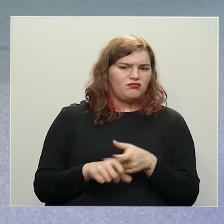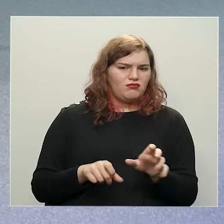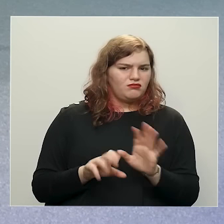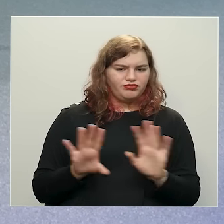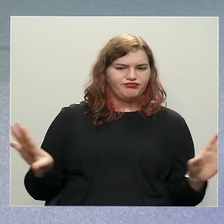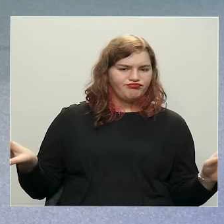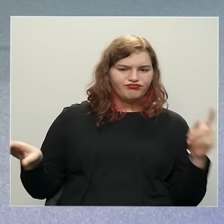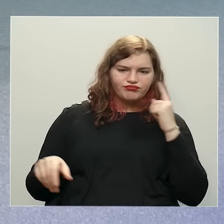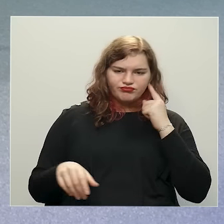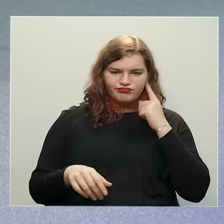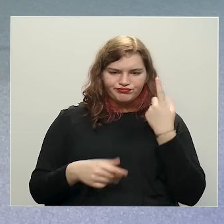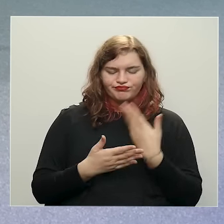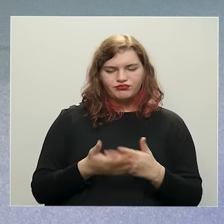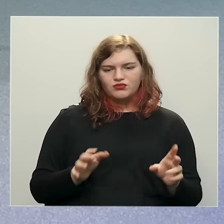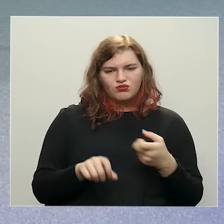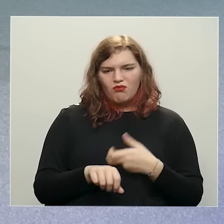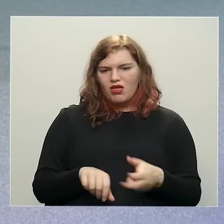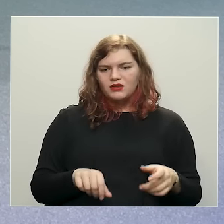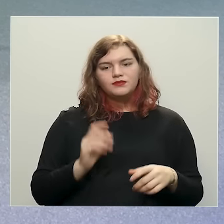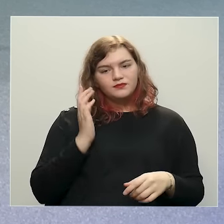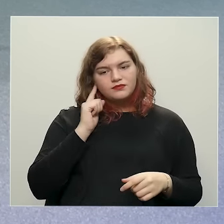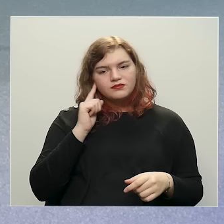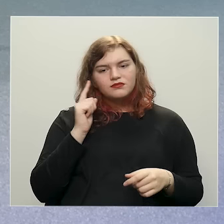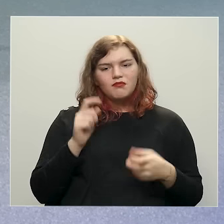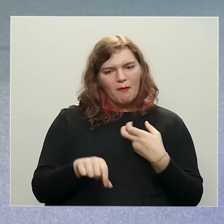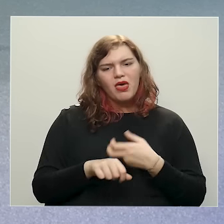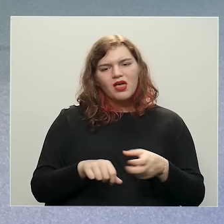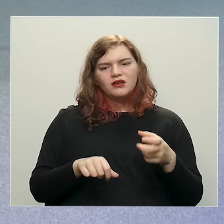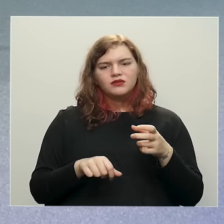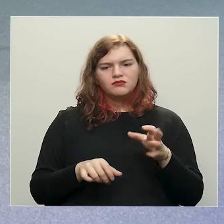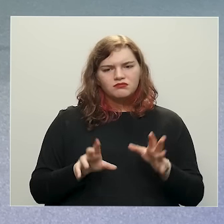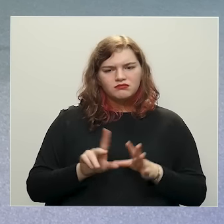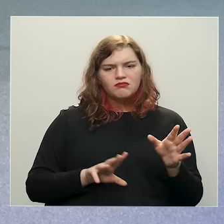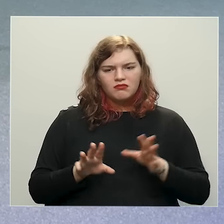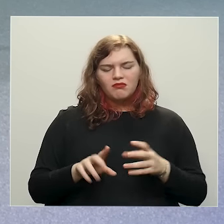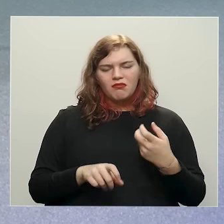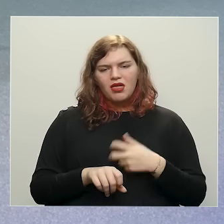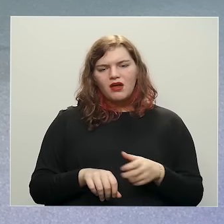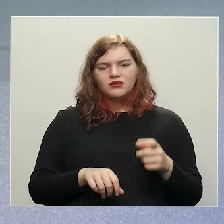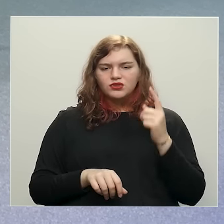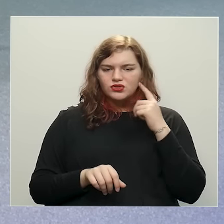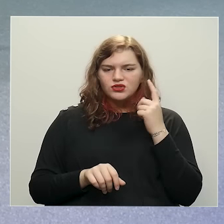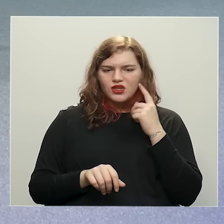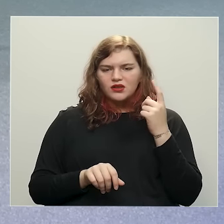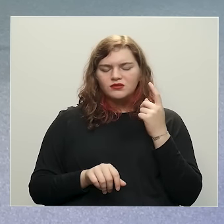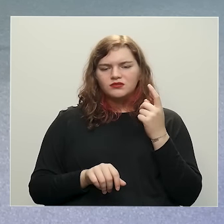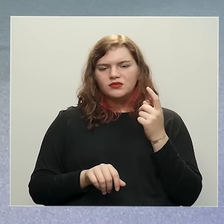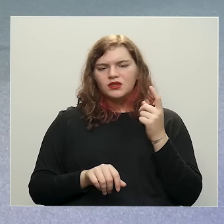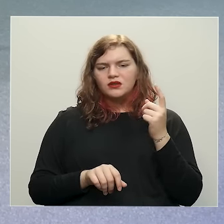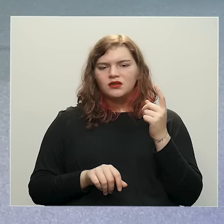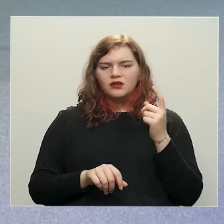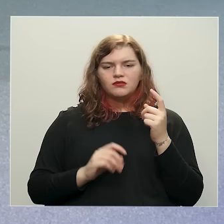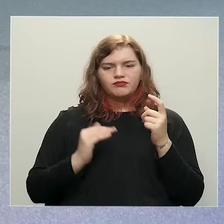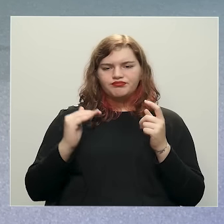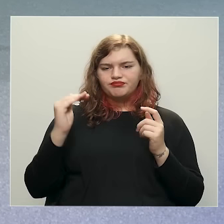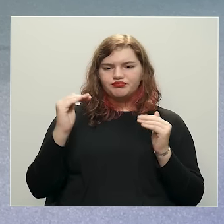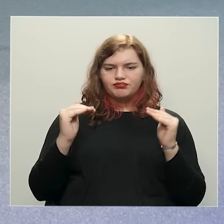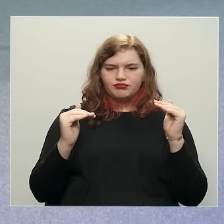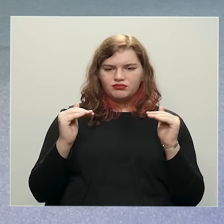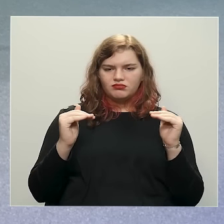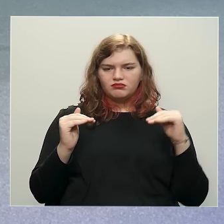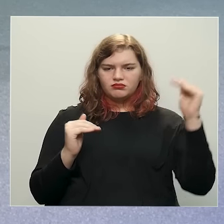șansă, urechea dreaptă, sunt semnale că apărea cum stânga nu ridicată deloc. Noi eram